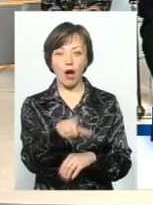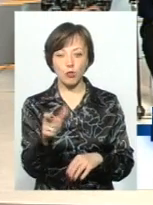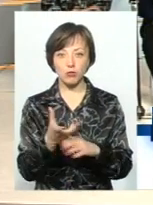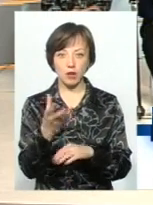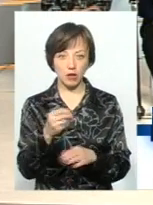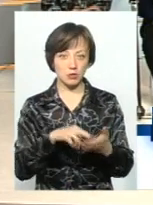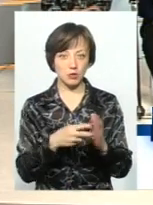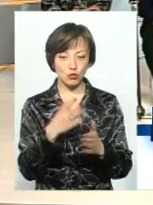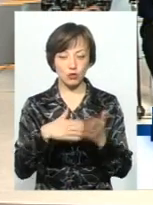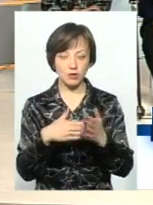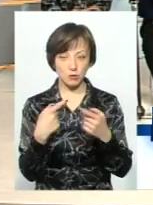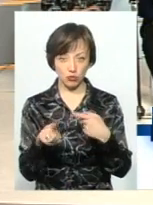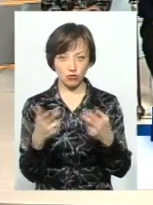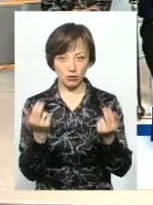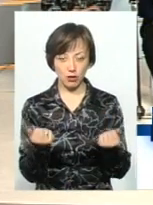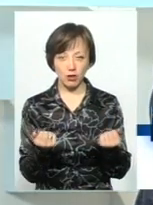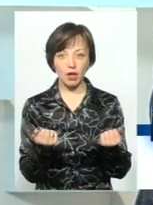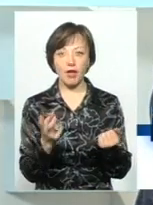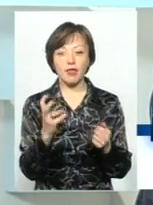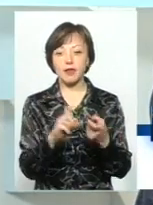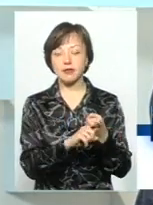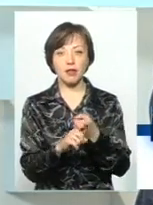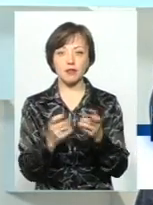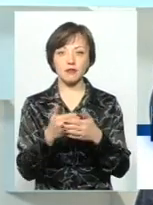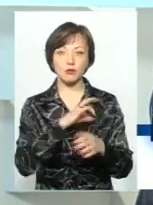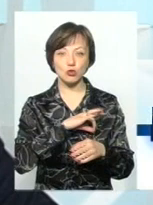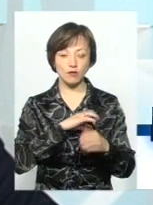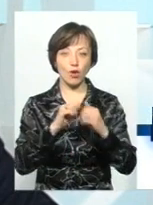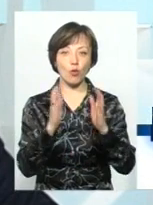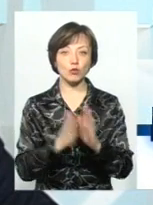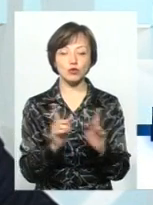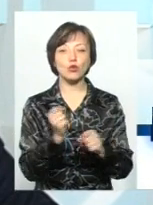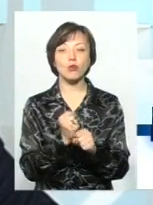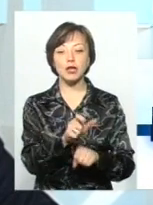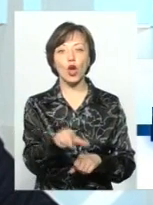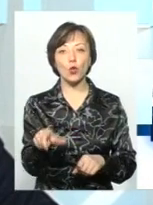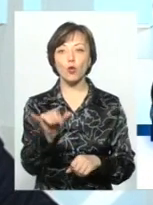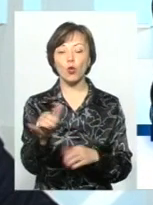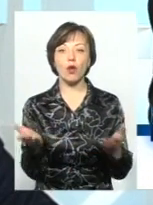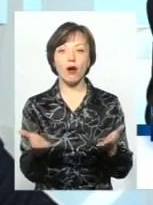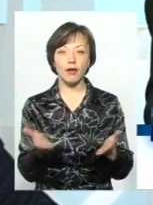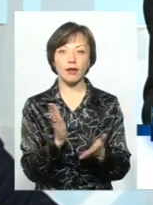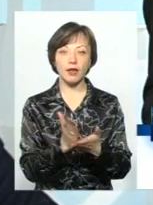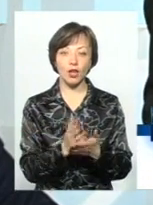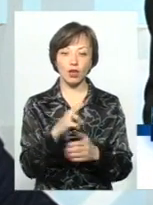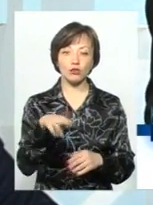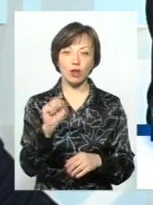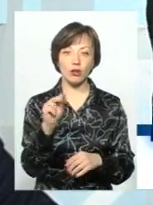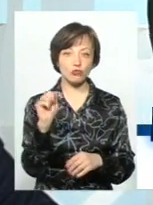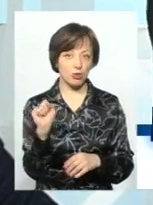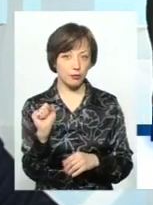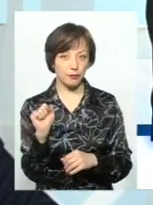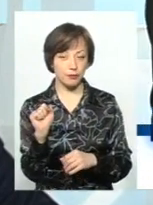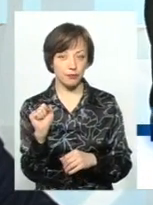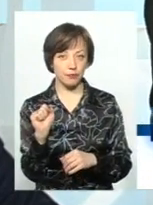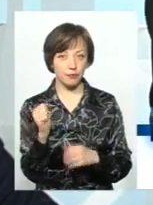плата передбачала зовсім інше, так? Тобто незалежно від споживання обсягу. Що робити людям, в яких є дача, так?